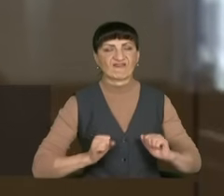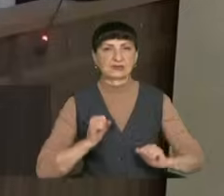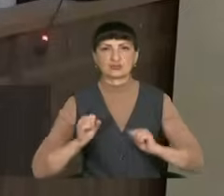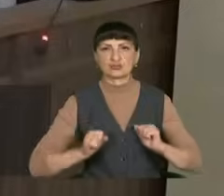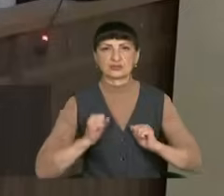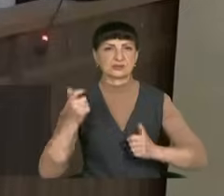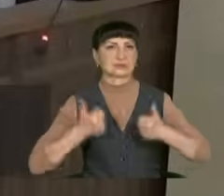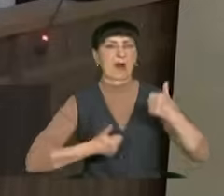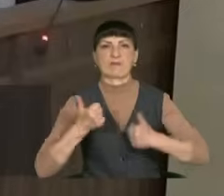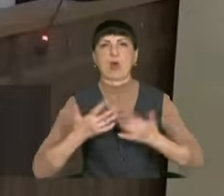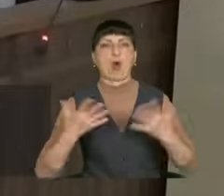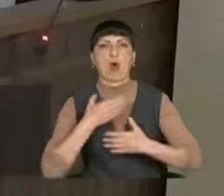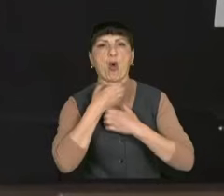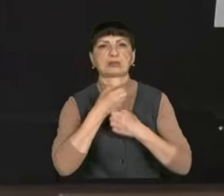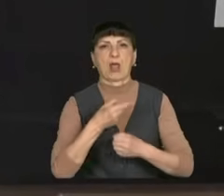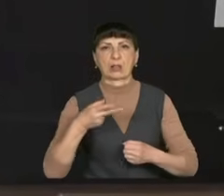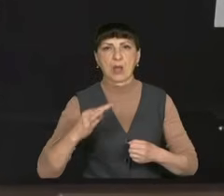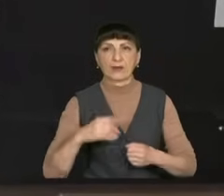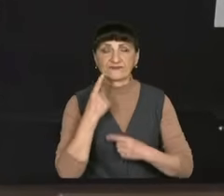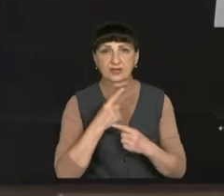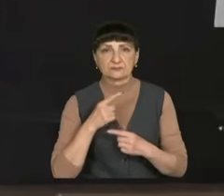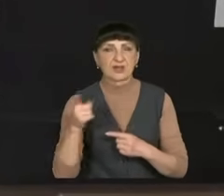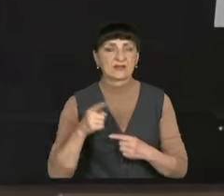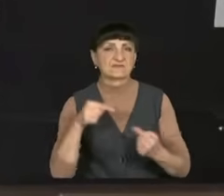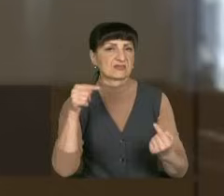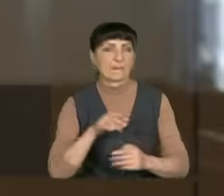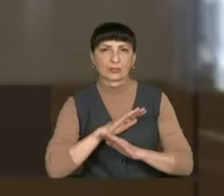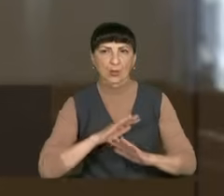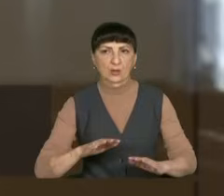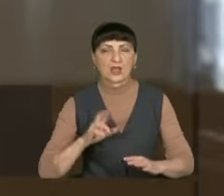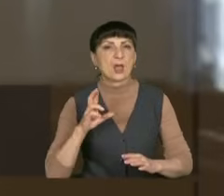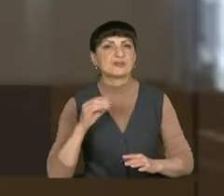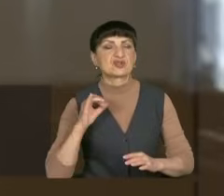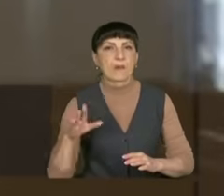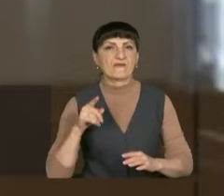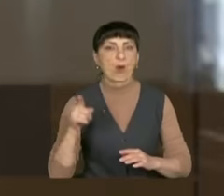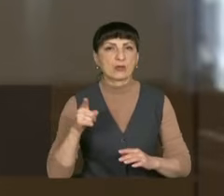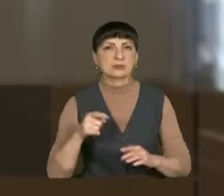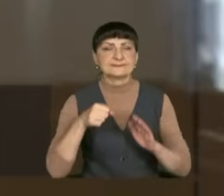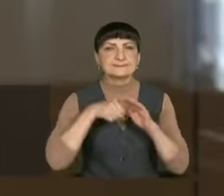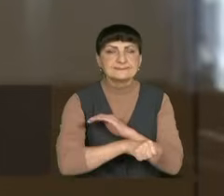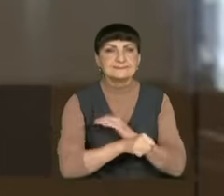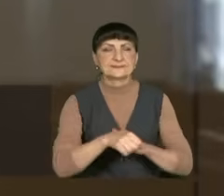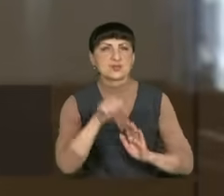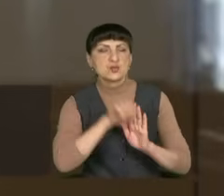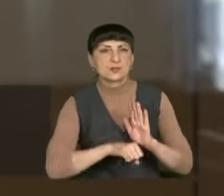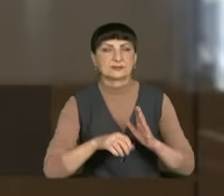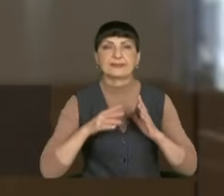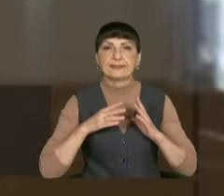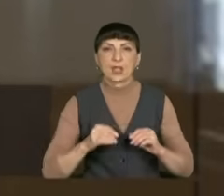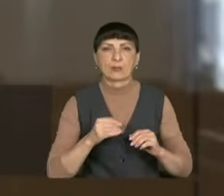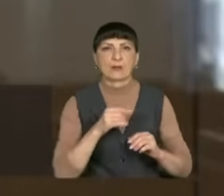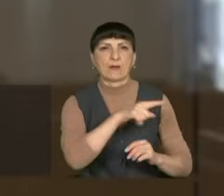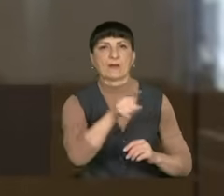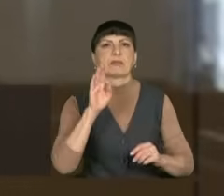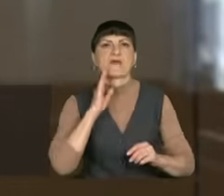подобным сравнением. Лейла Рамазанова заявила, что оно неуместно. Бишимбаев не разливал, не насиловал, не убивал нескольких